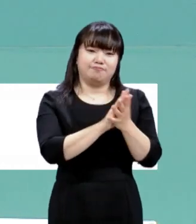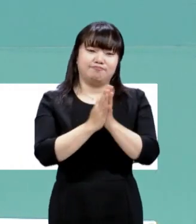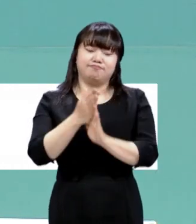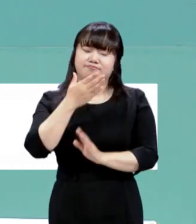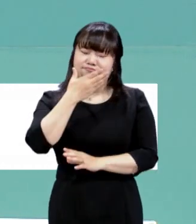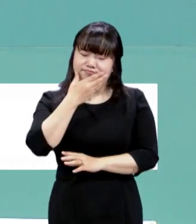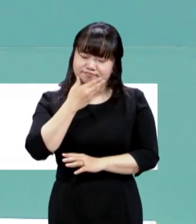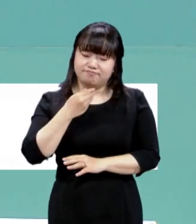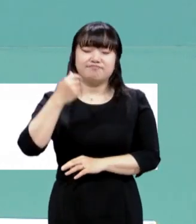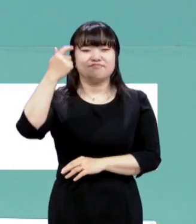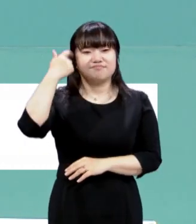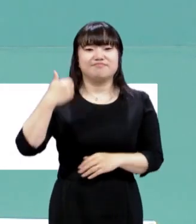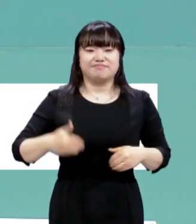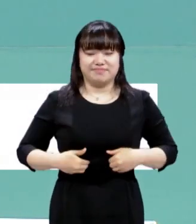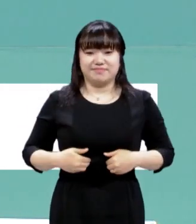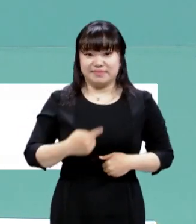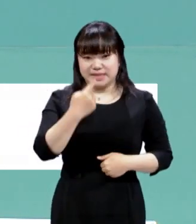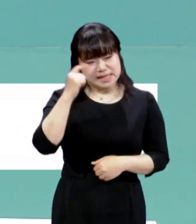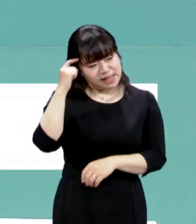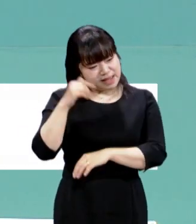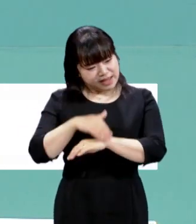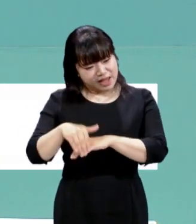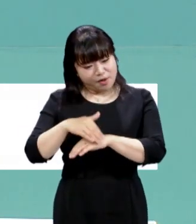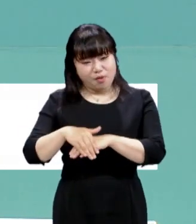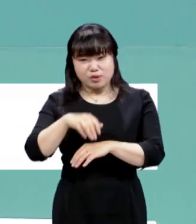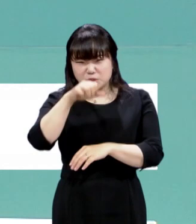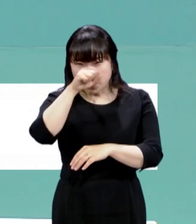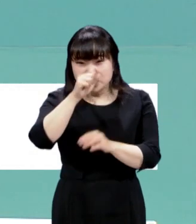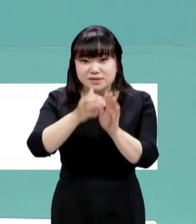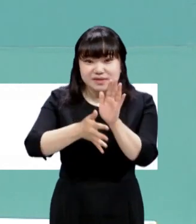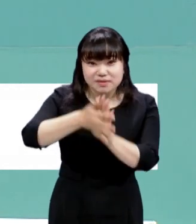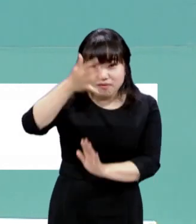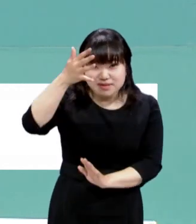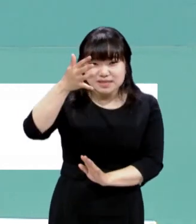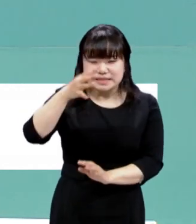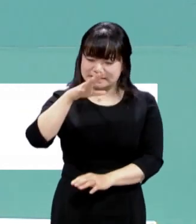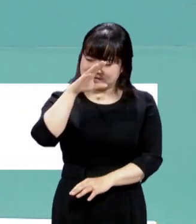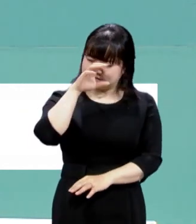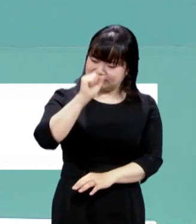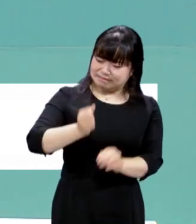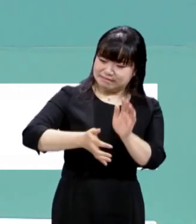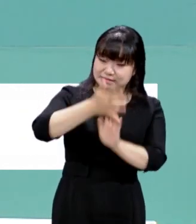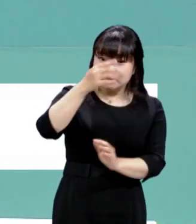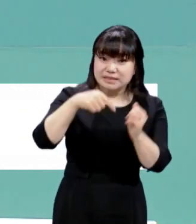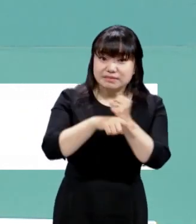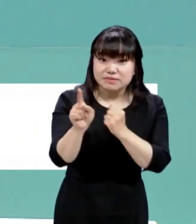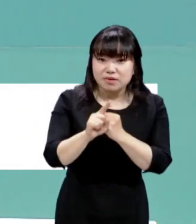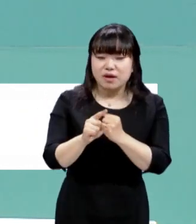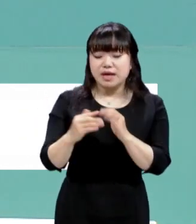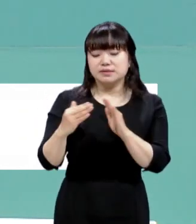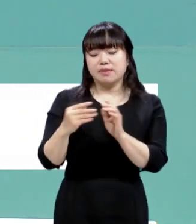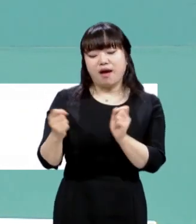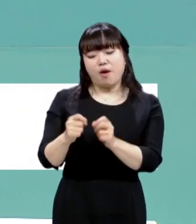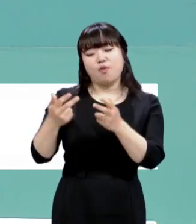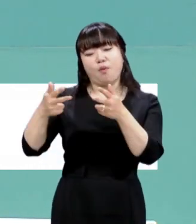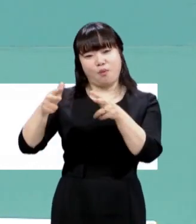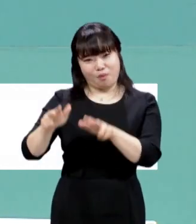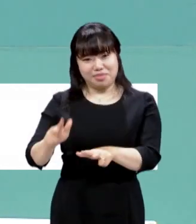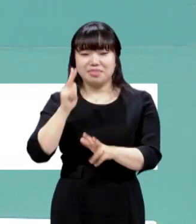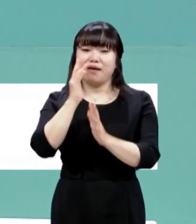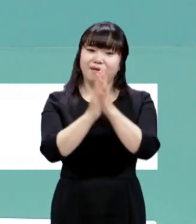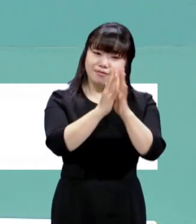제가 생각하는 명품 도시는 어 가까운 것에 공원이 있고 숲이 있고